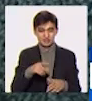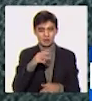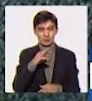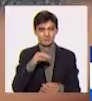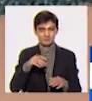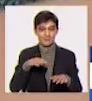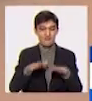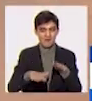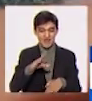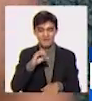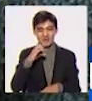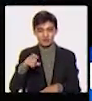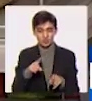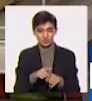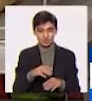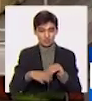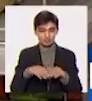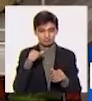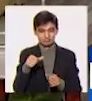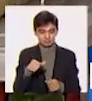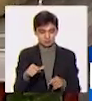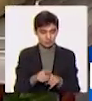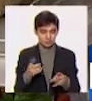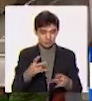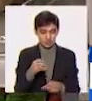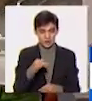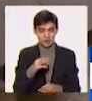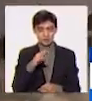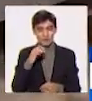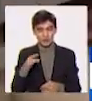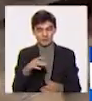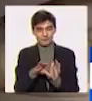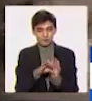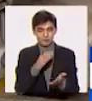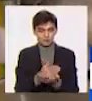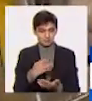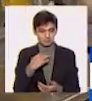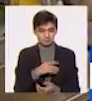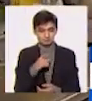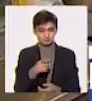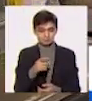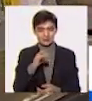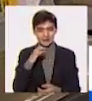тікелей тұтынушының қатысуымен іске қосылған. Бірақ кей тауар түрлерін аларда таңдау бар. күріш,